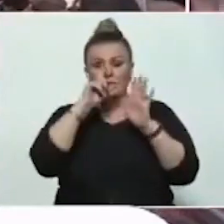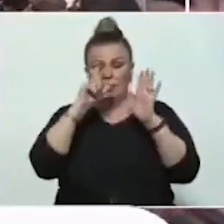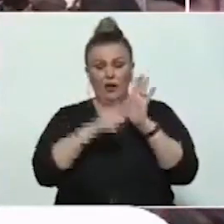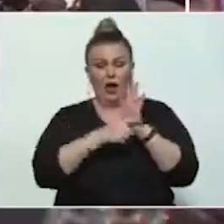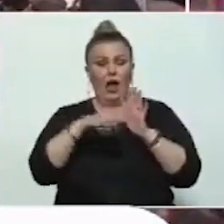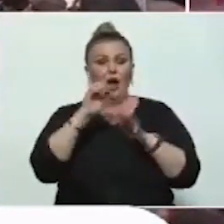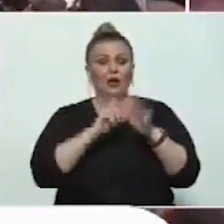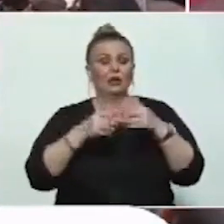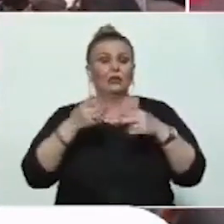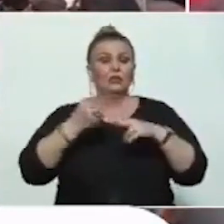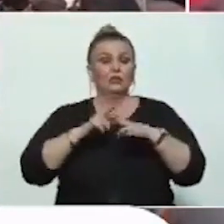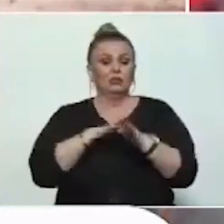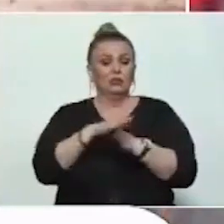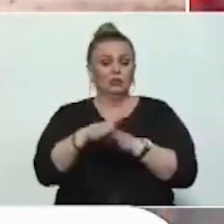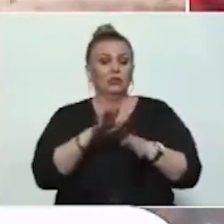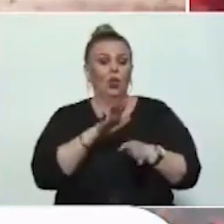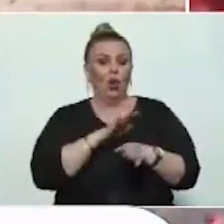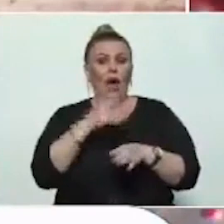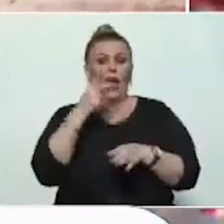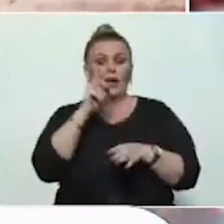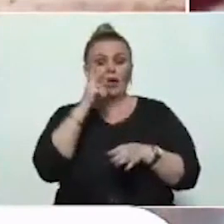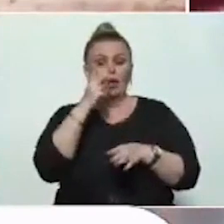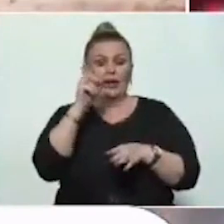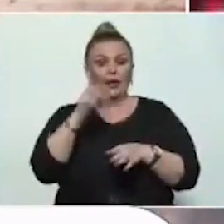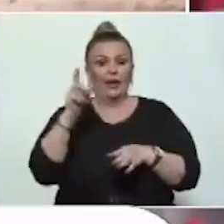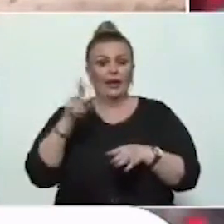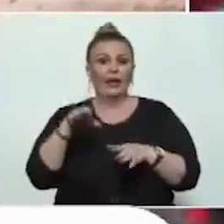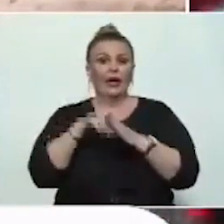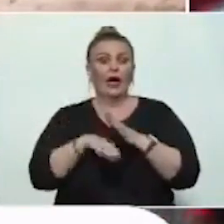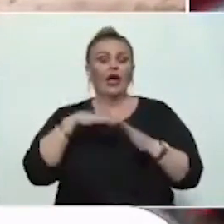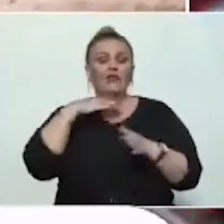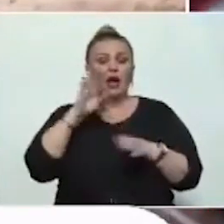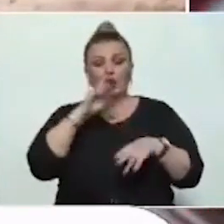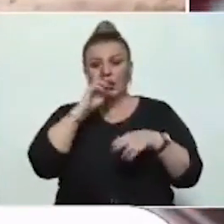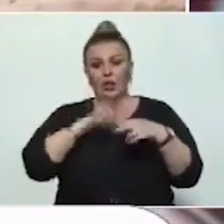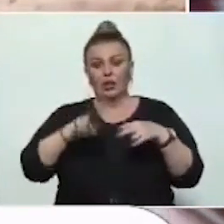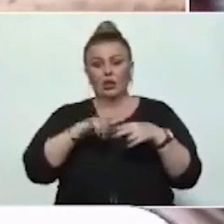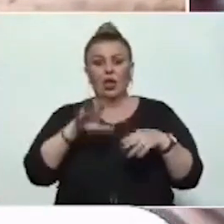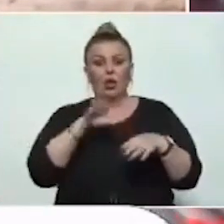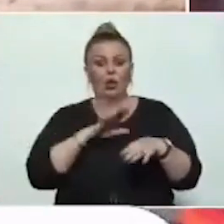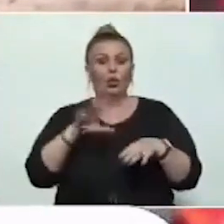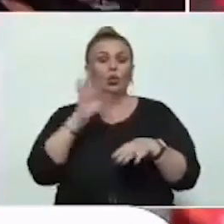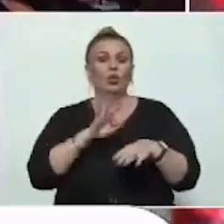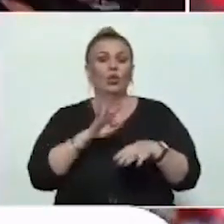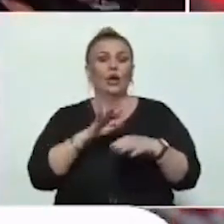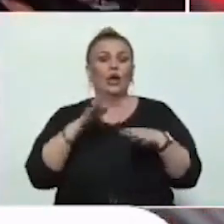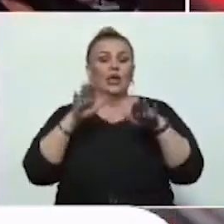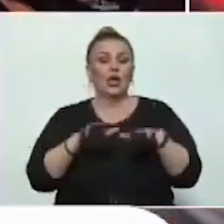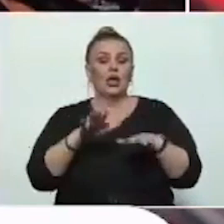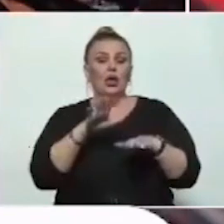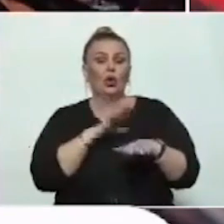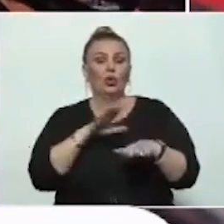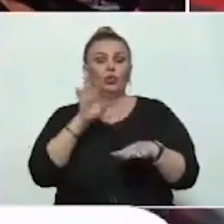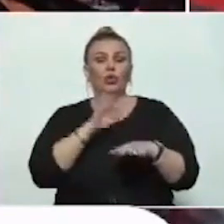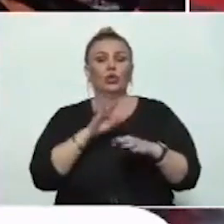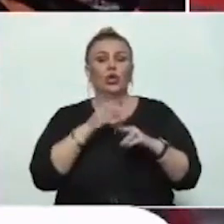olub və bu müddət ərzində sözsüz ki, hər iki tərəfdə kifayət qədər itkilər var və yeri gəlmişkən Ukrayna Silahlı